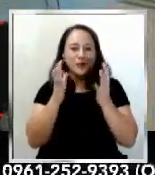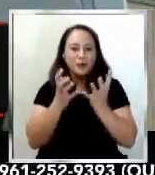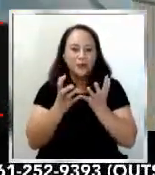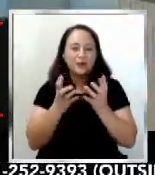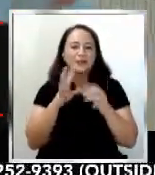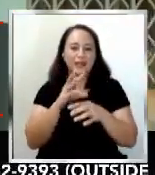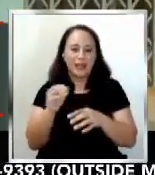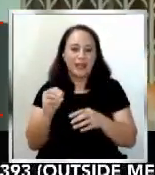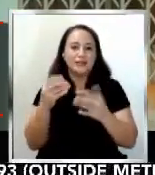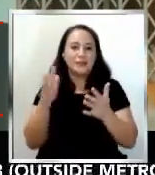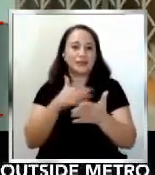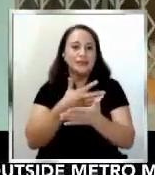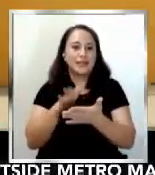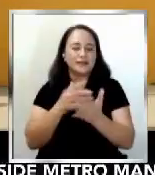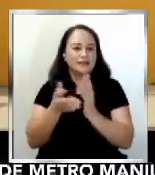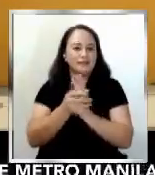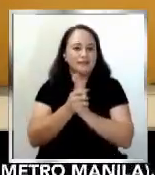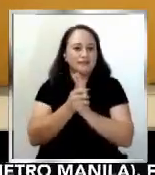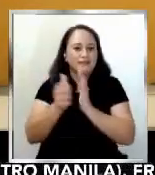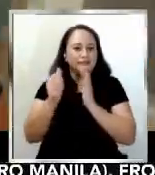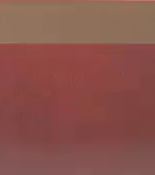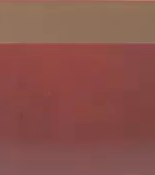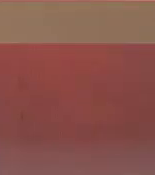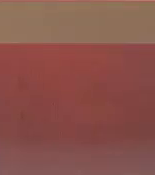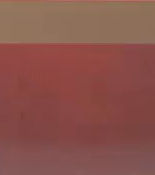kinanta ng mga talented na tao.